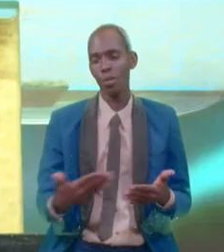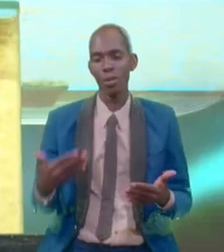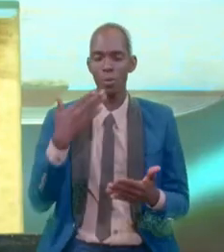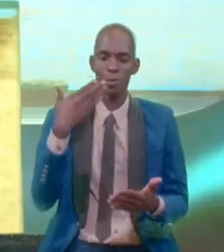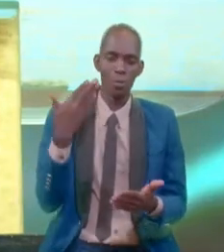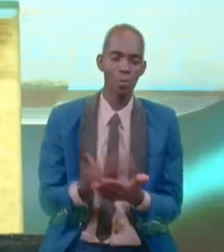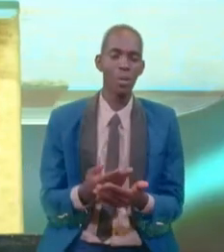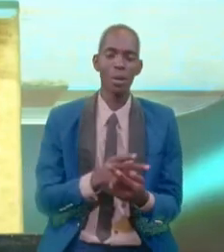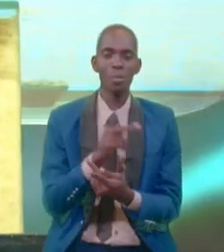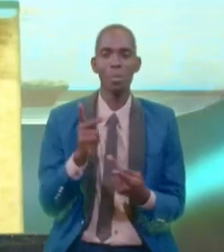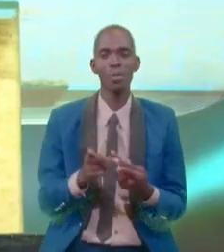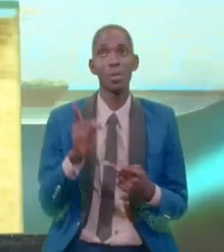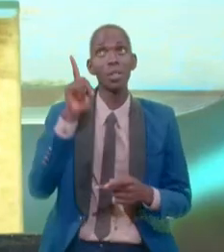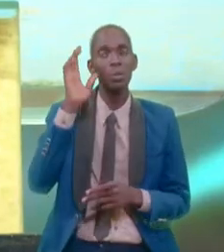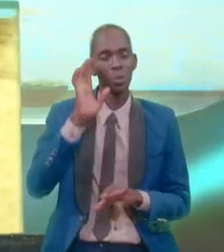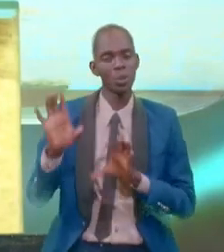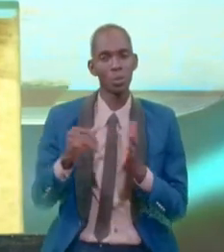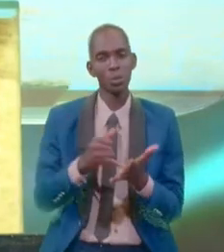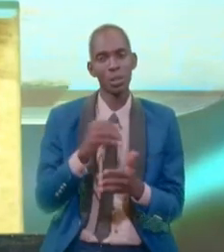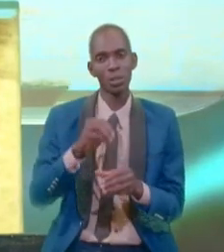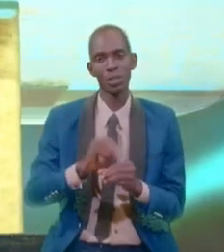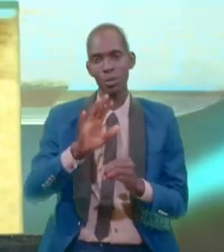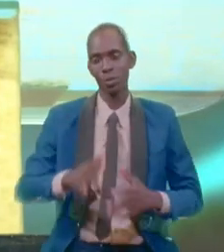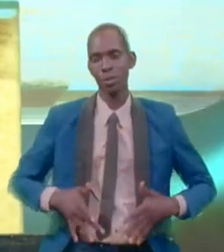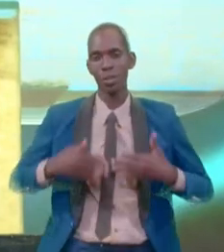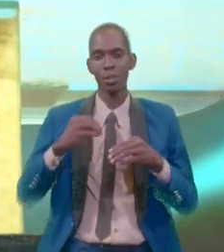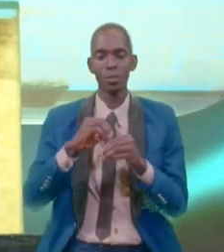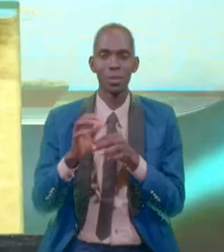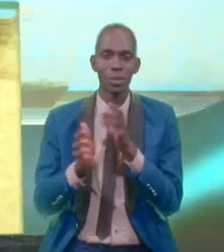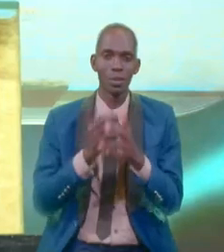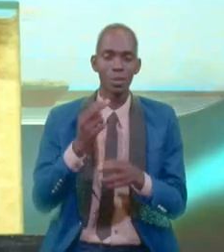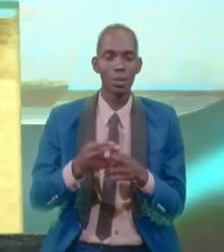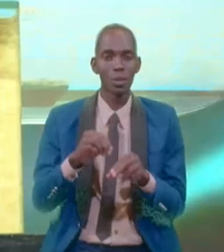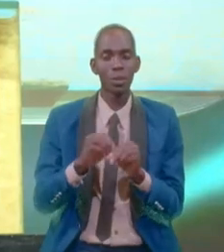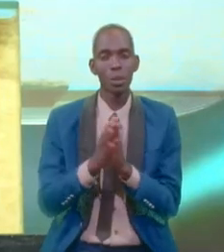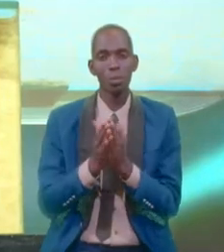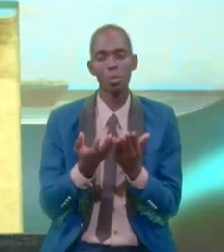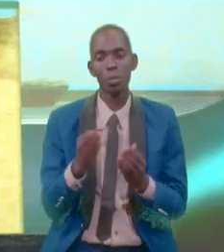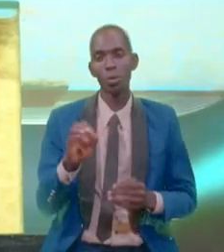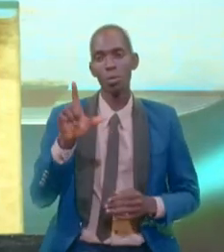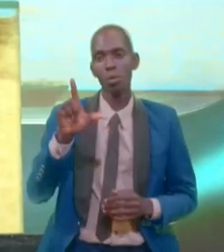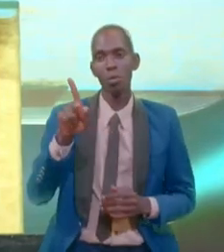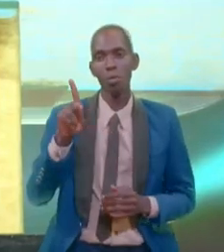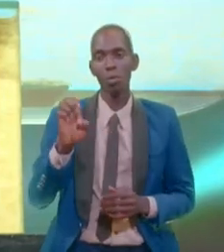vie. Luc au chapitre 9, verset 42.